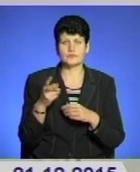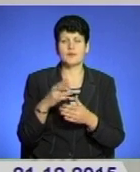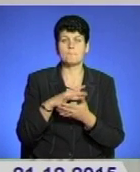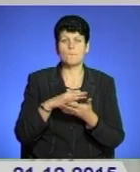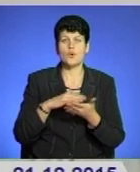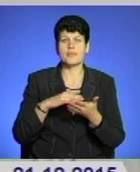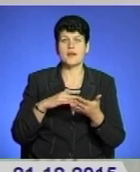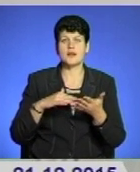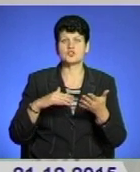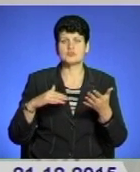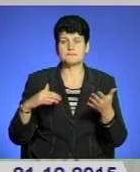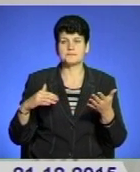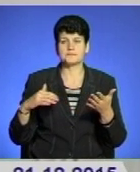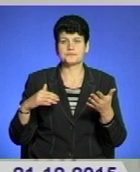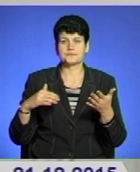подальшим